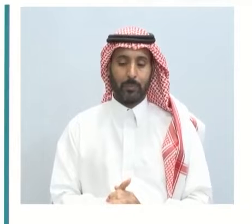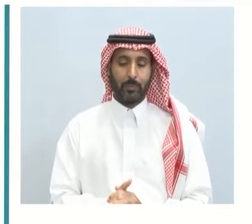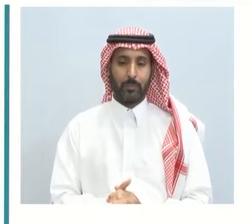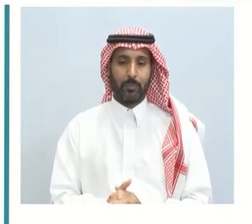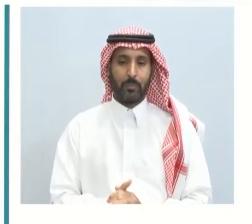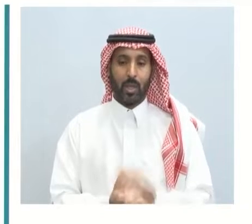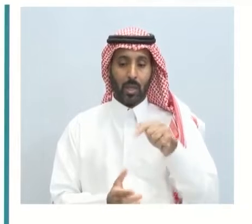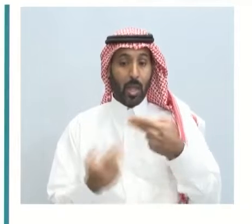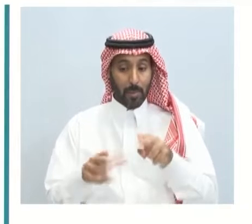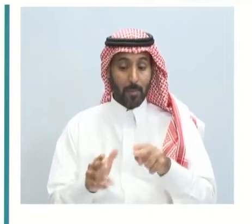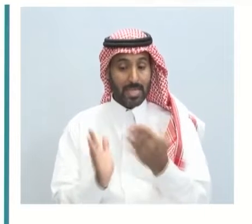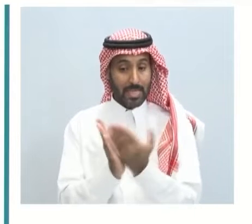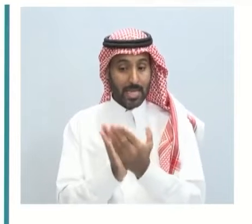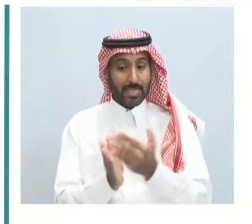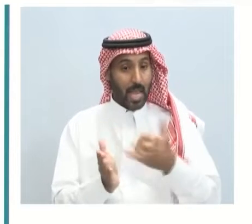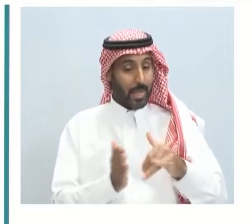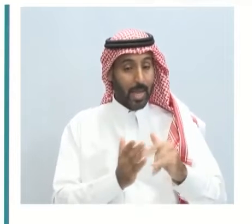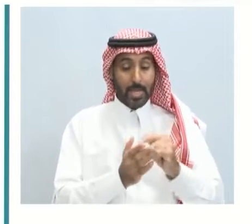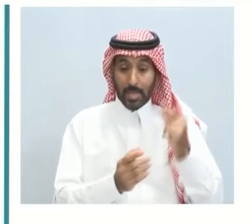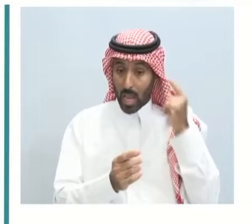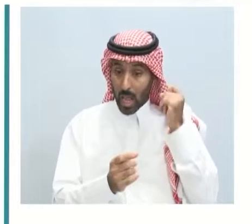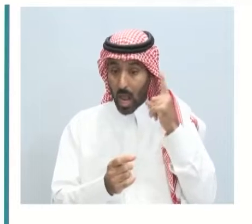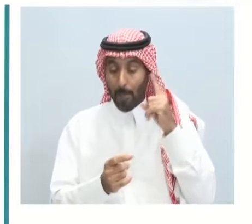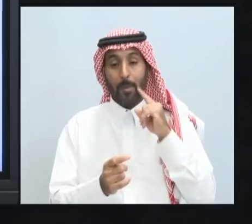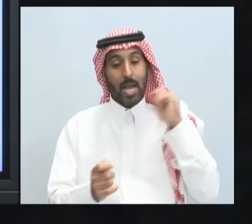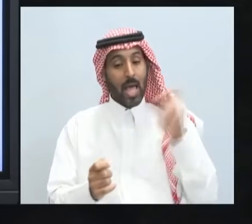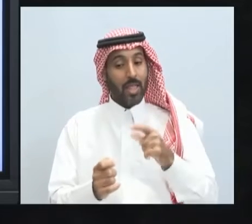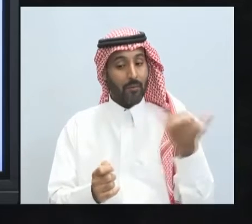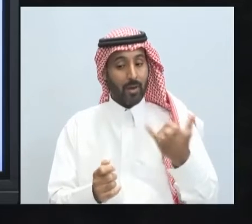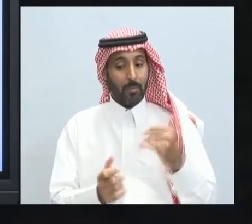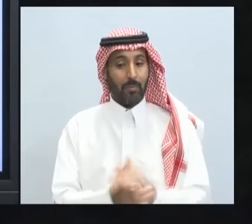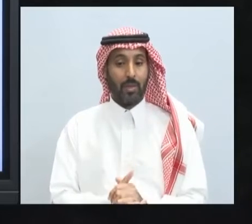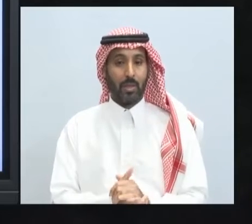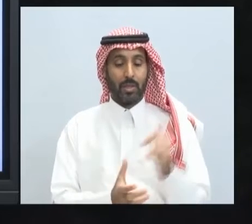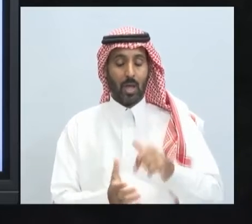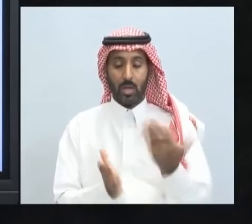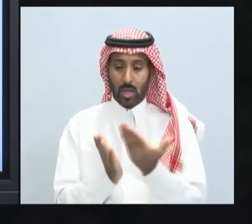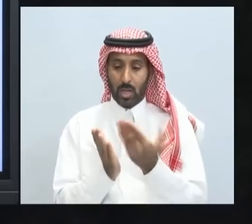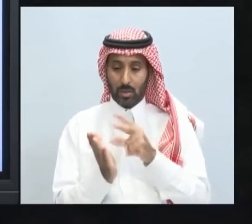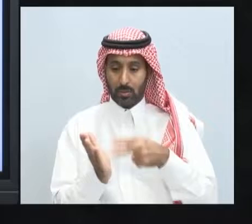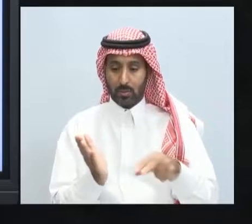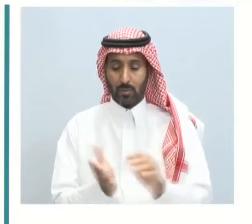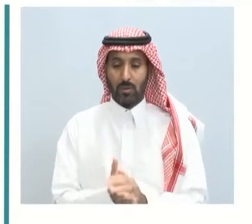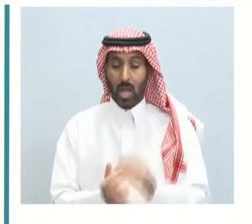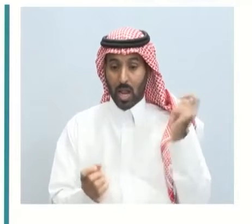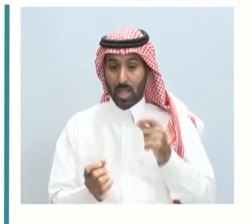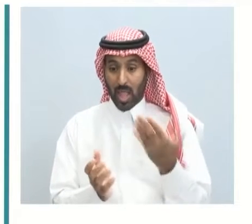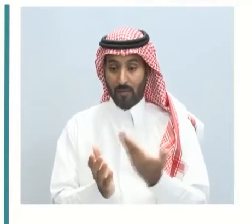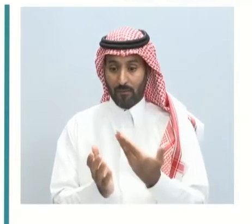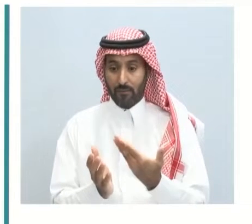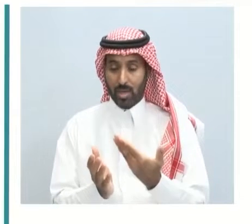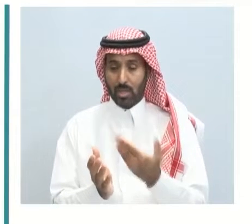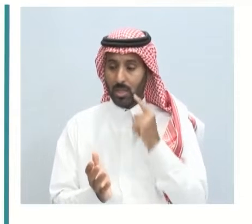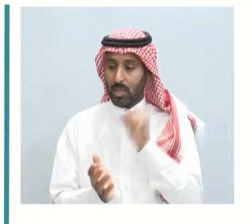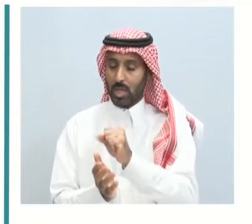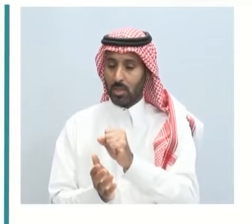نبدا بالدرس الاول اسلوب العلم ما الاهداف والاهميه في هذا الدرس نقراها سويا الاهداف